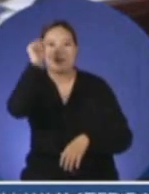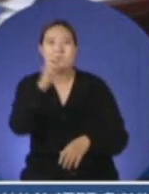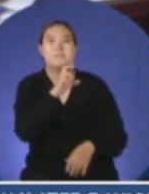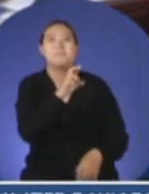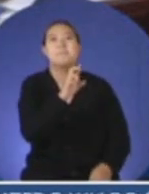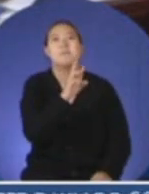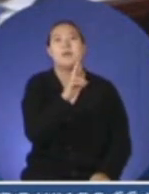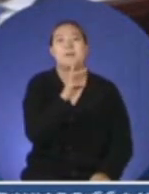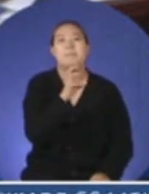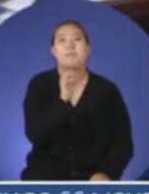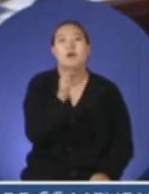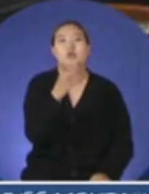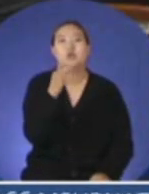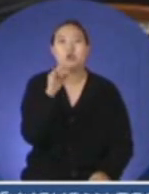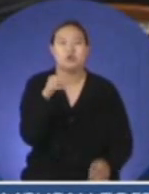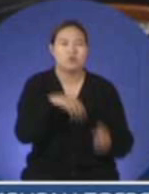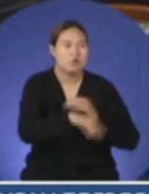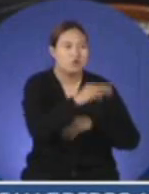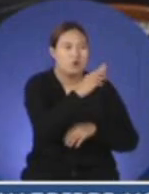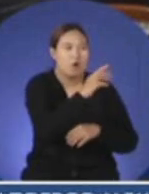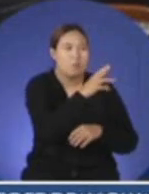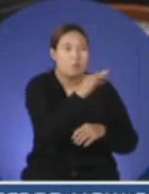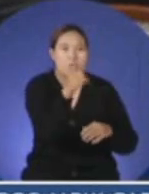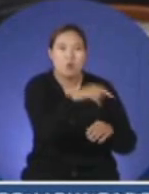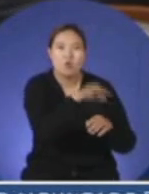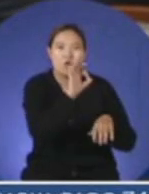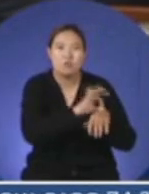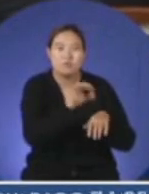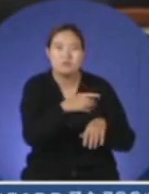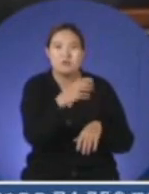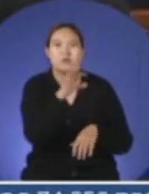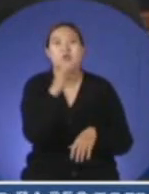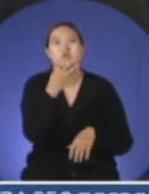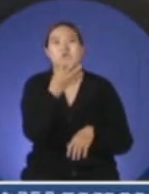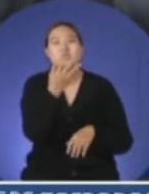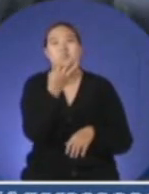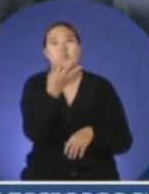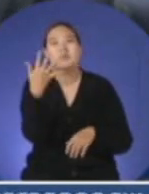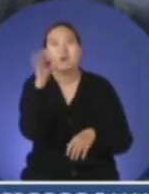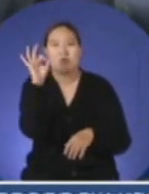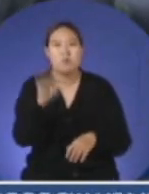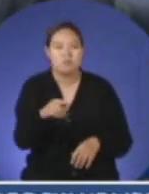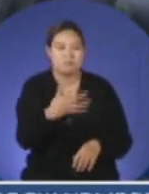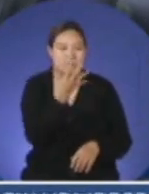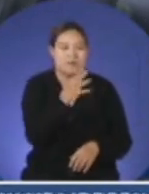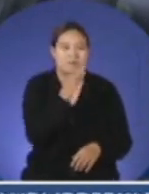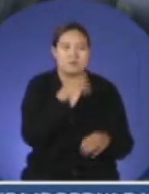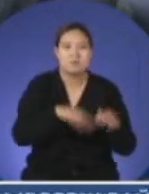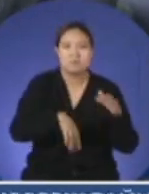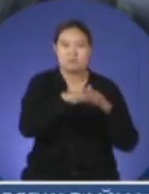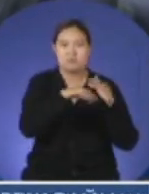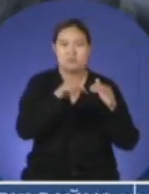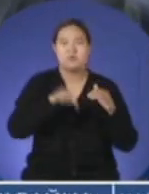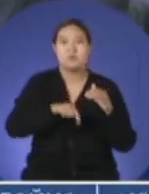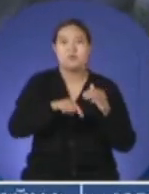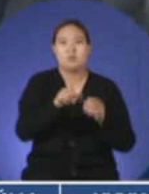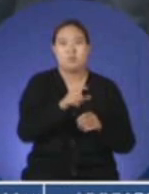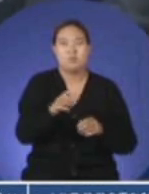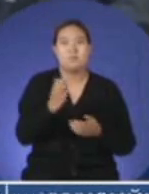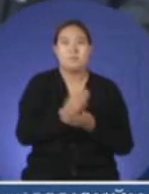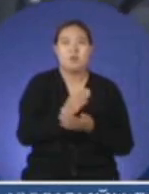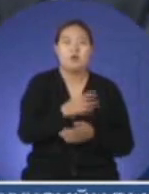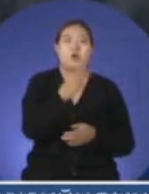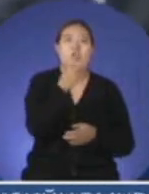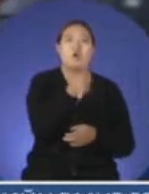мэдээллэхдээ нийт томоогийн өвчлөлийн 45%-ийг 5 хүртэлх насны хүүхэд эзэлж байна гээ. Хүүхдийн төргийн тусламжийн 2091